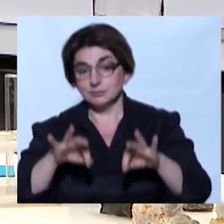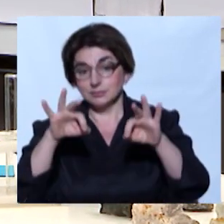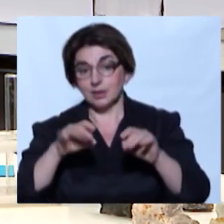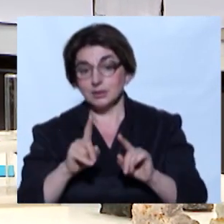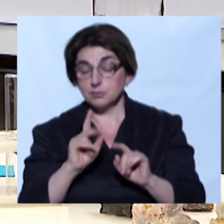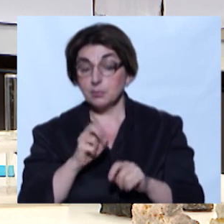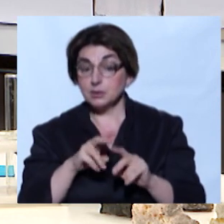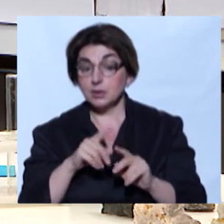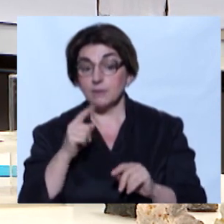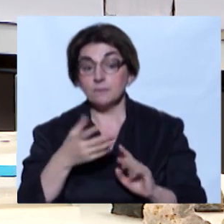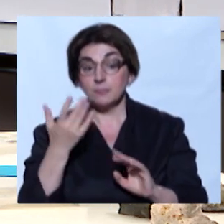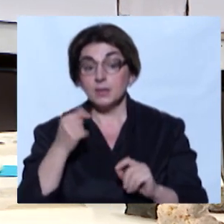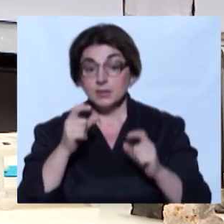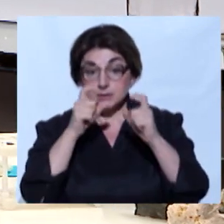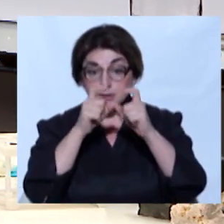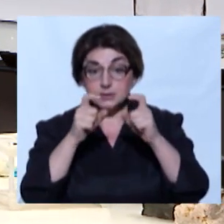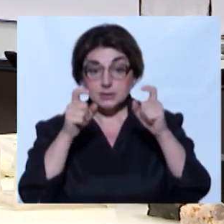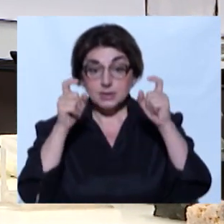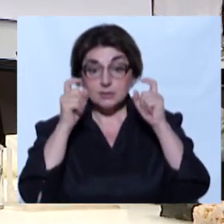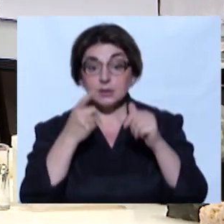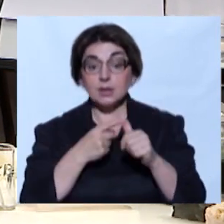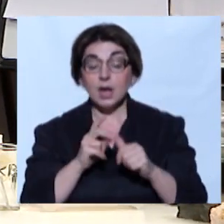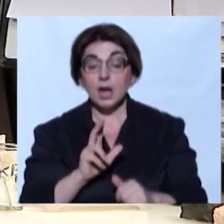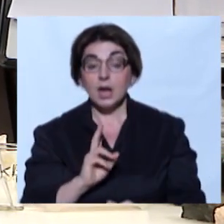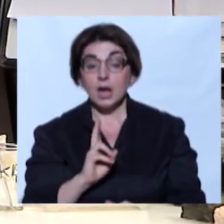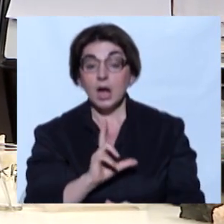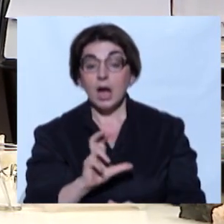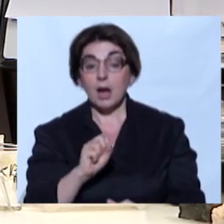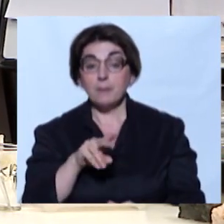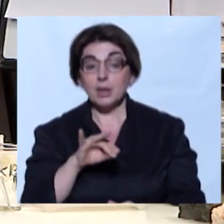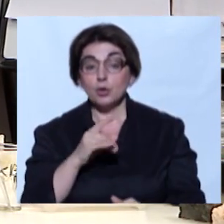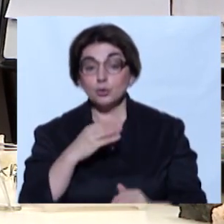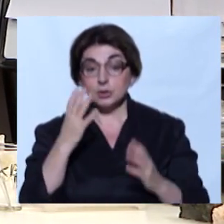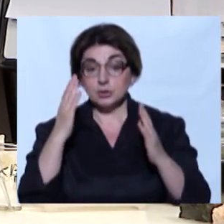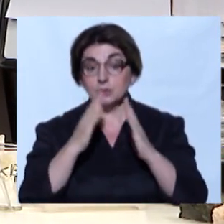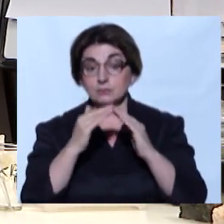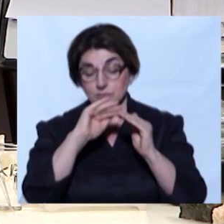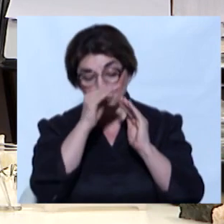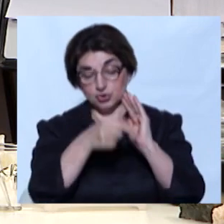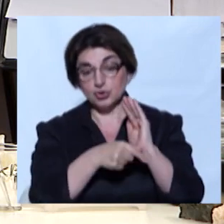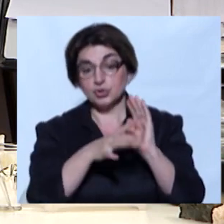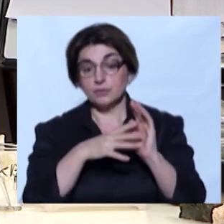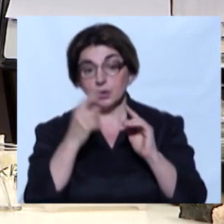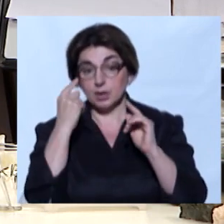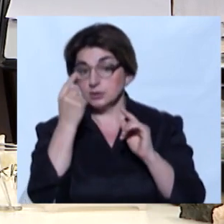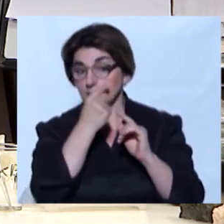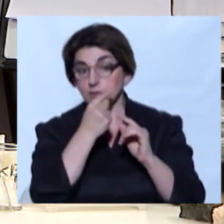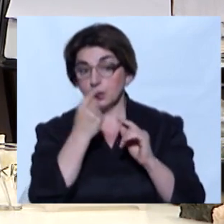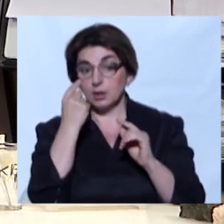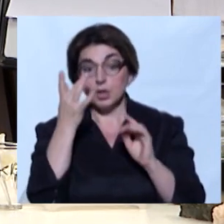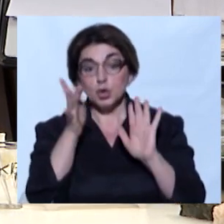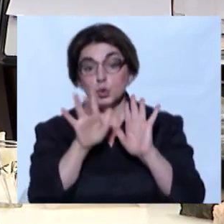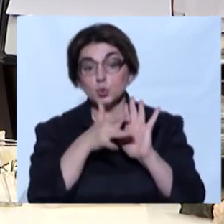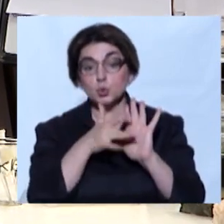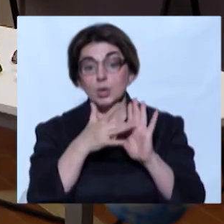იცით კიდევ ეგრეთ წოდებული სათვალები, რომელსაც ქამელეონს უწოდებთ. როდესაც ჩრდილში მიმყოფებით ასეთი სათვალით, მინა